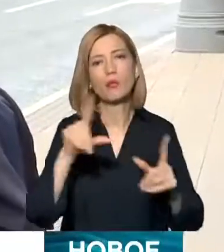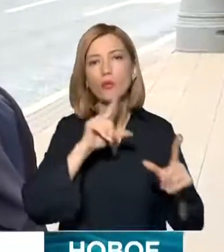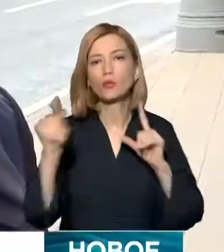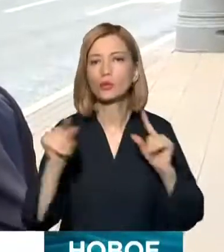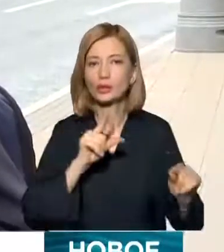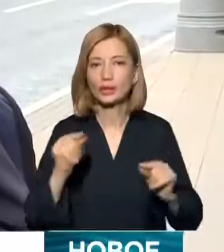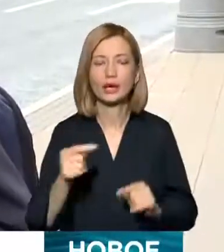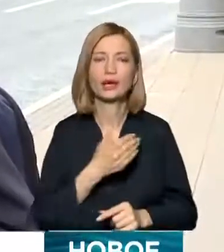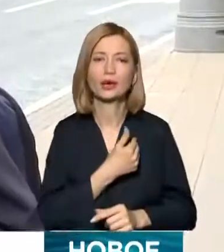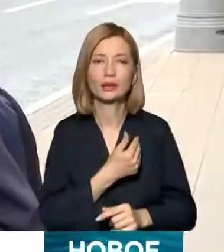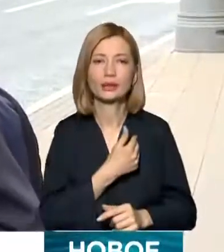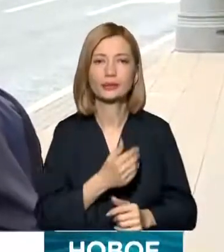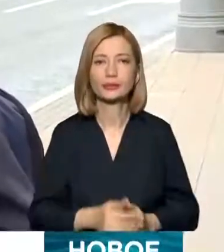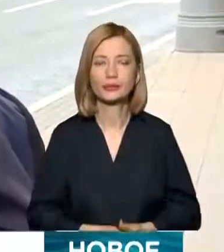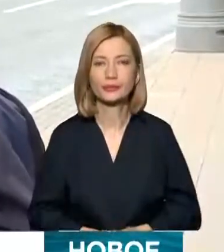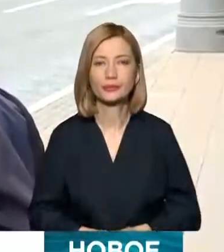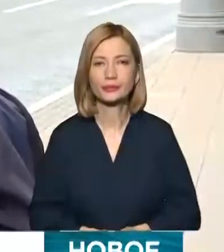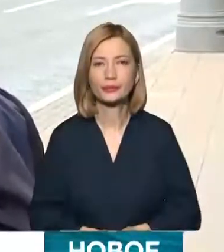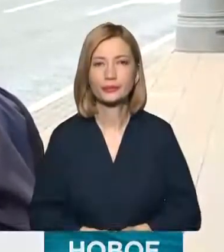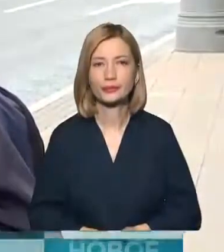ограничения, как я ранее,